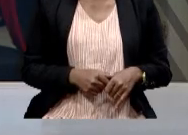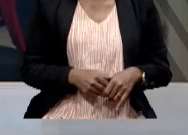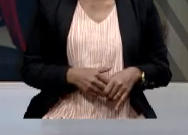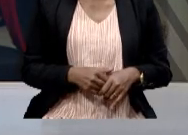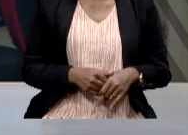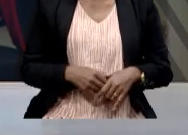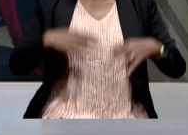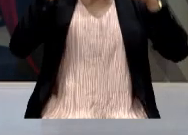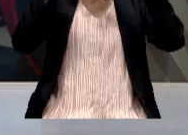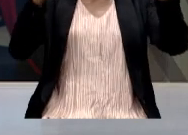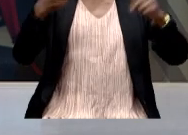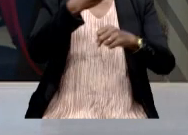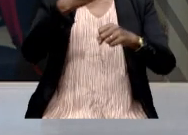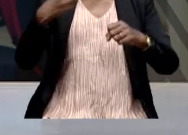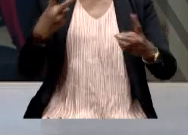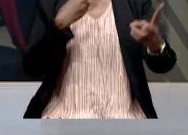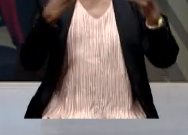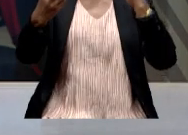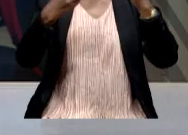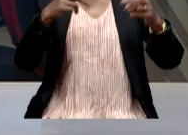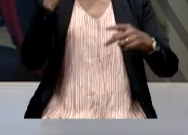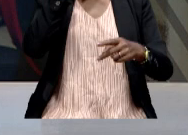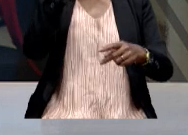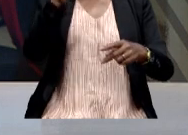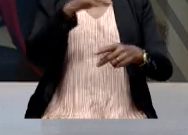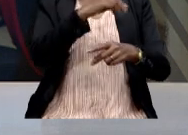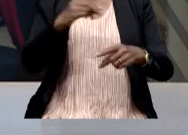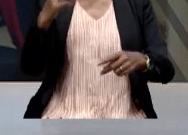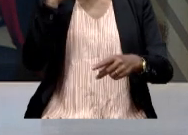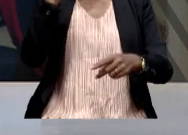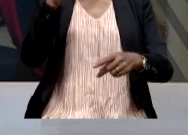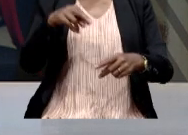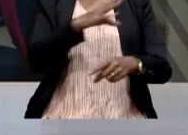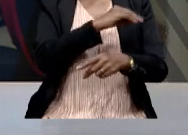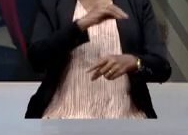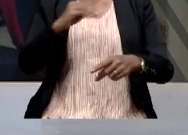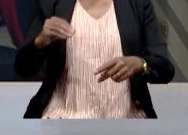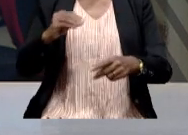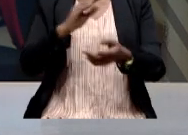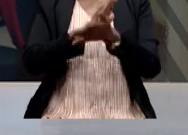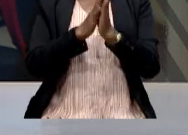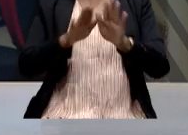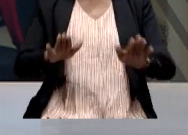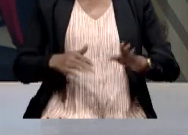presiden Indonesia sehat lovezi the background nyaho Rusia korban pisang pas